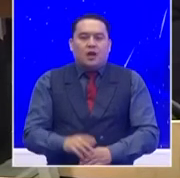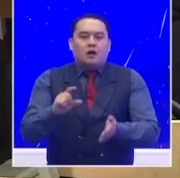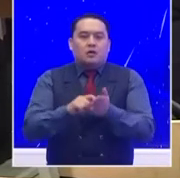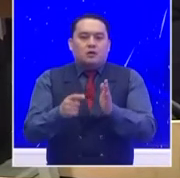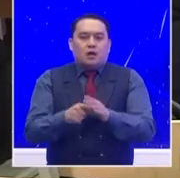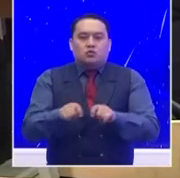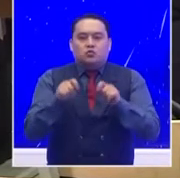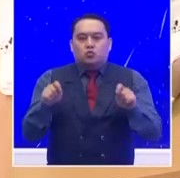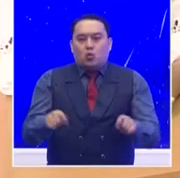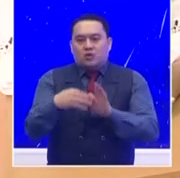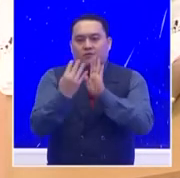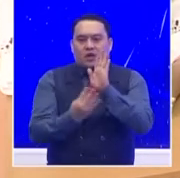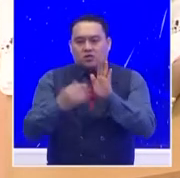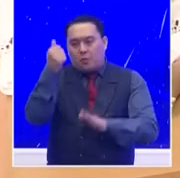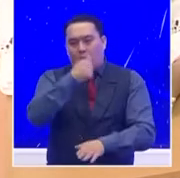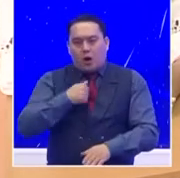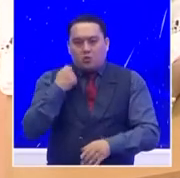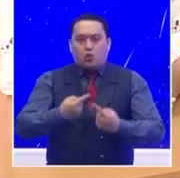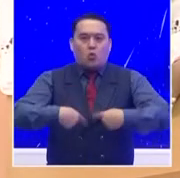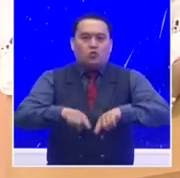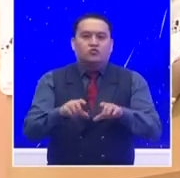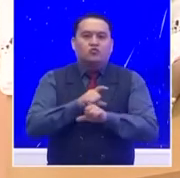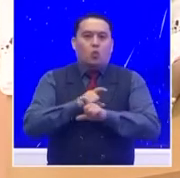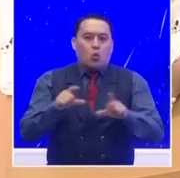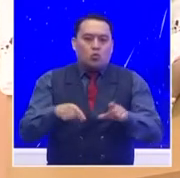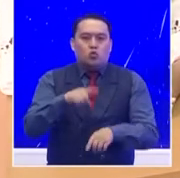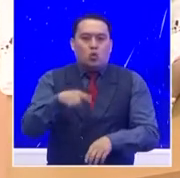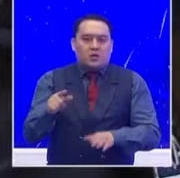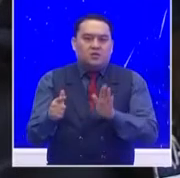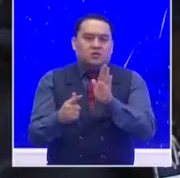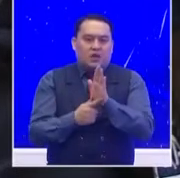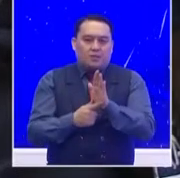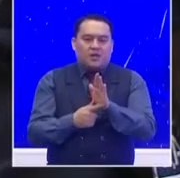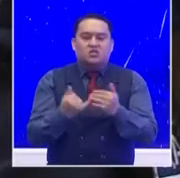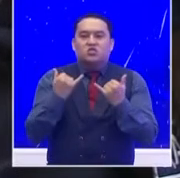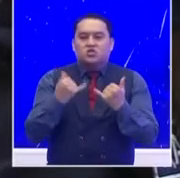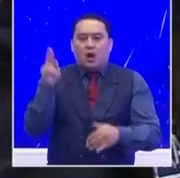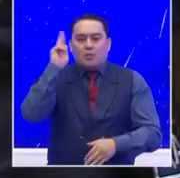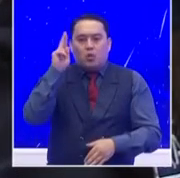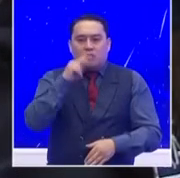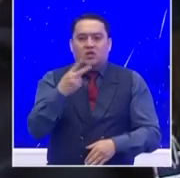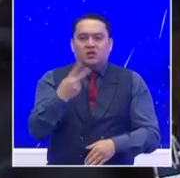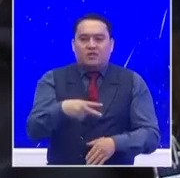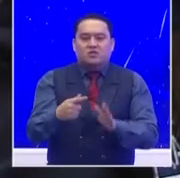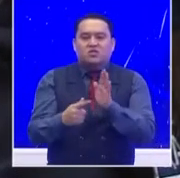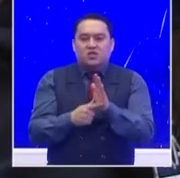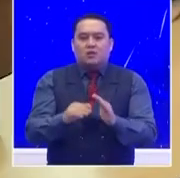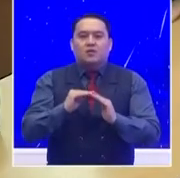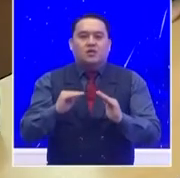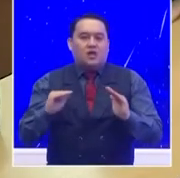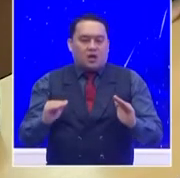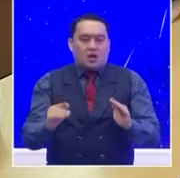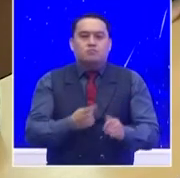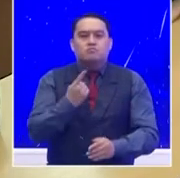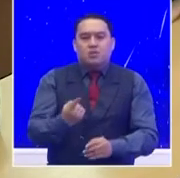класс был создан 2019 году на базе средней школы номер семь райцентры сейчас там обучаются 27 ребят очередной